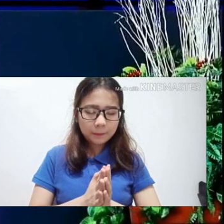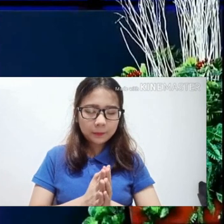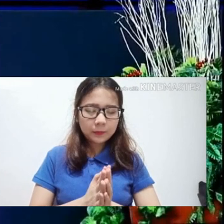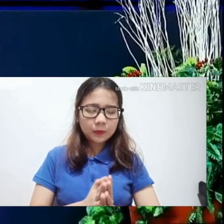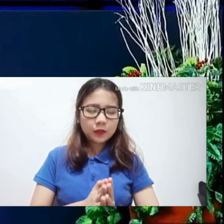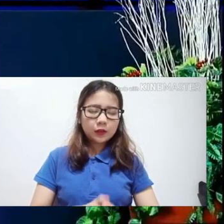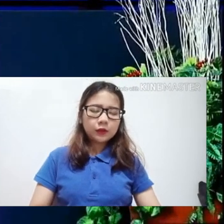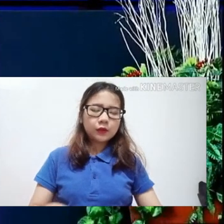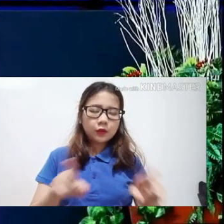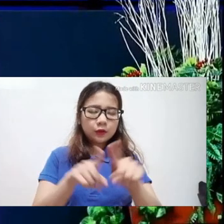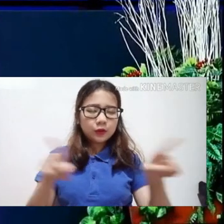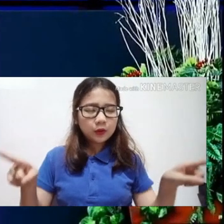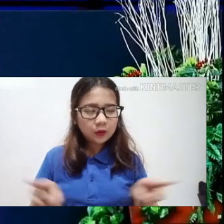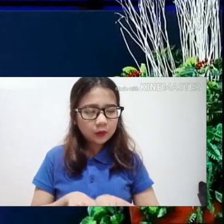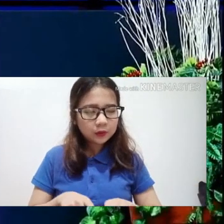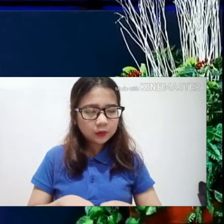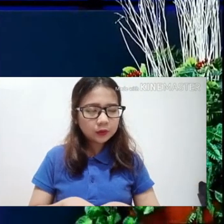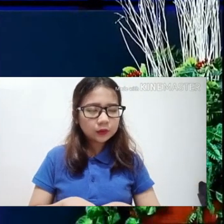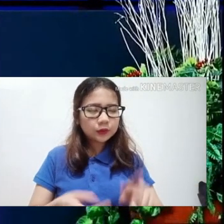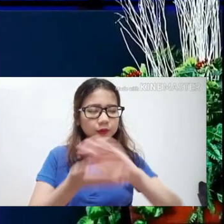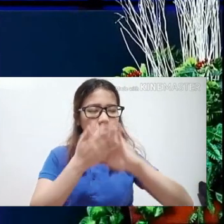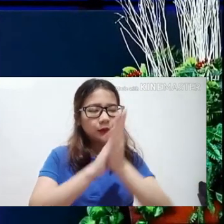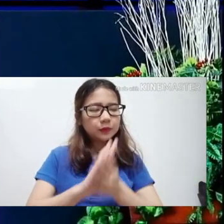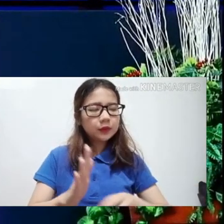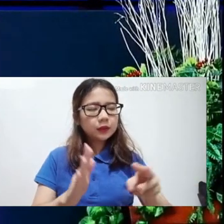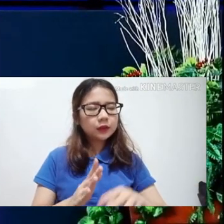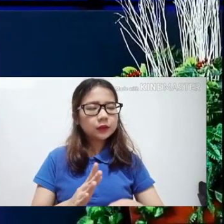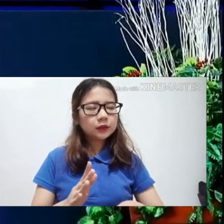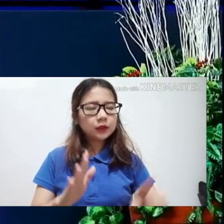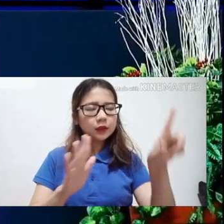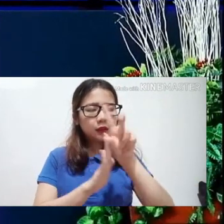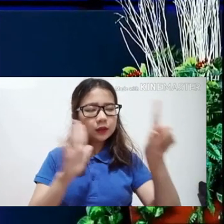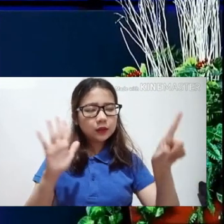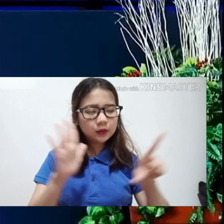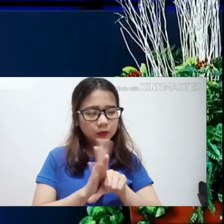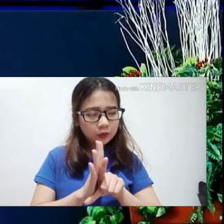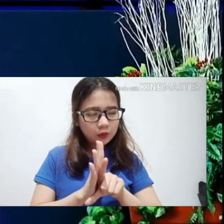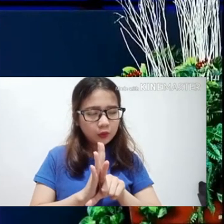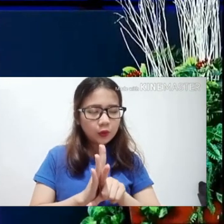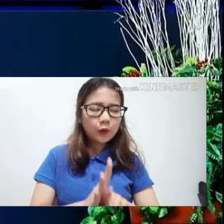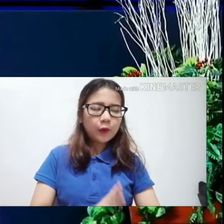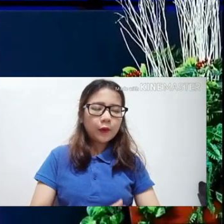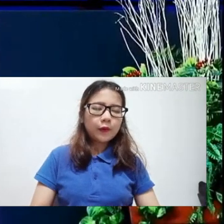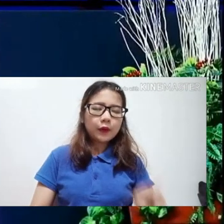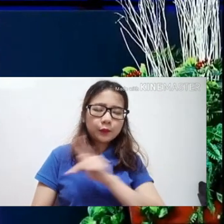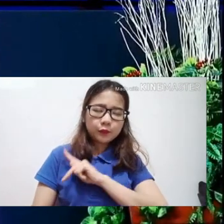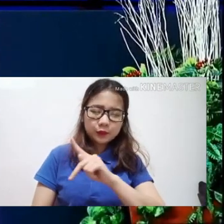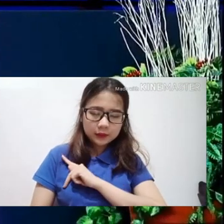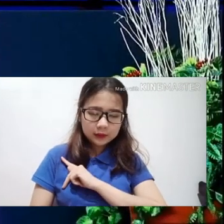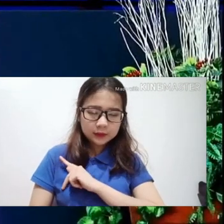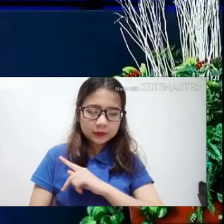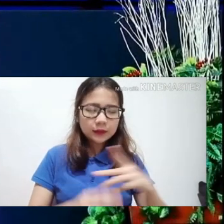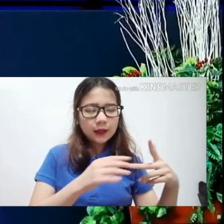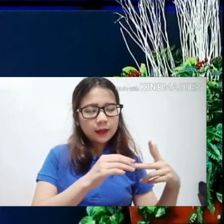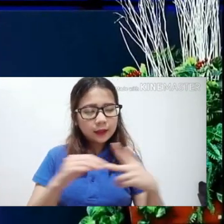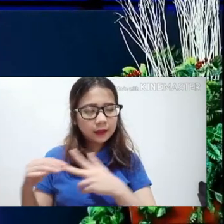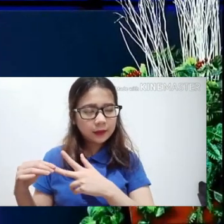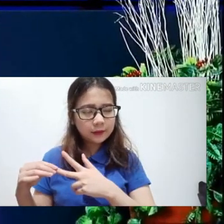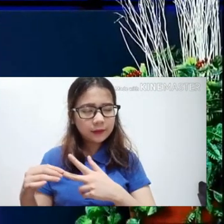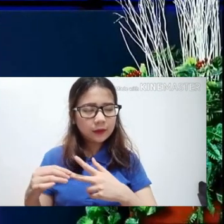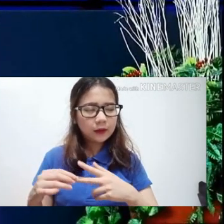sa mga nangangalaga sa peace and order, mga police at mga military, Panginoon, sa mga checkpoints. Dalangin po namin ang inyong